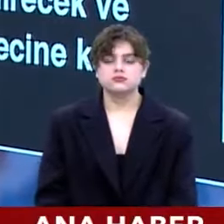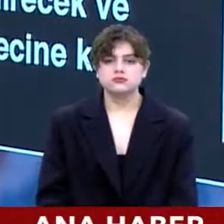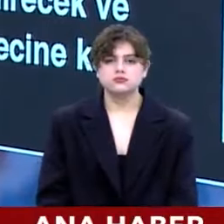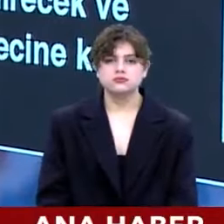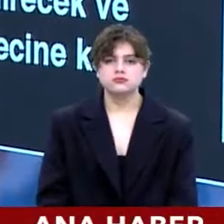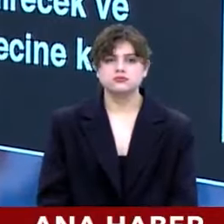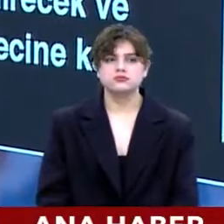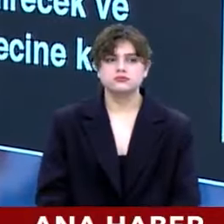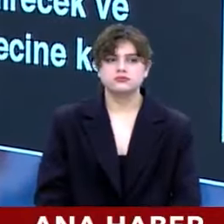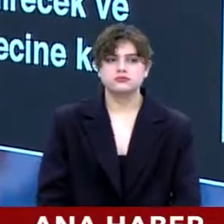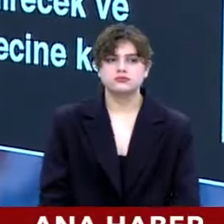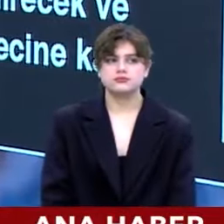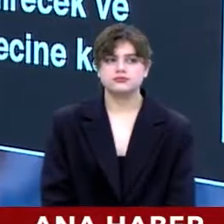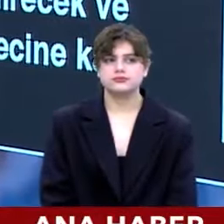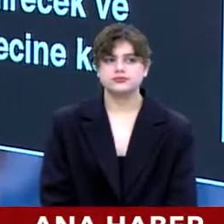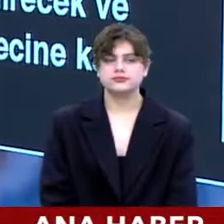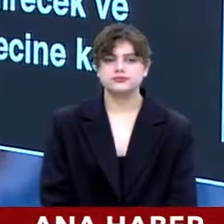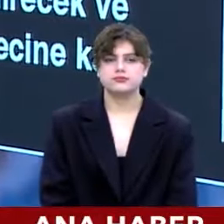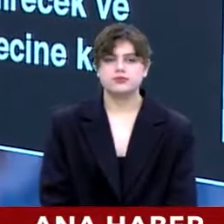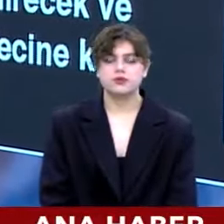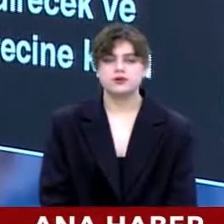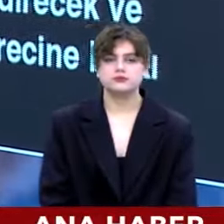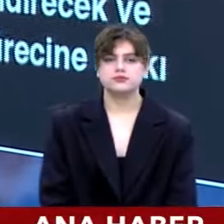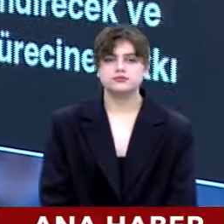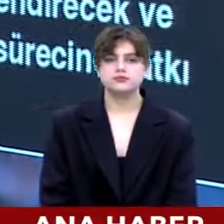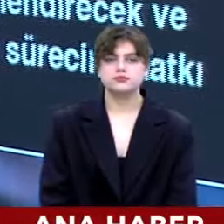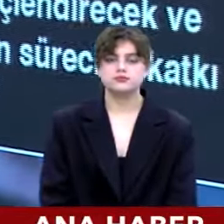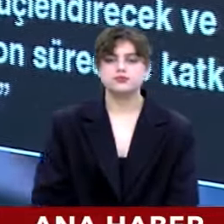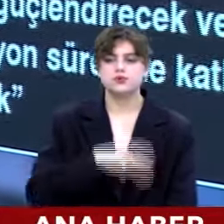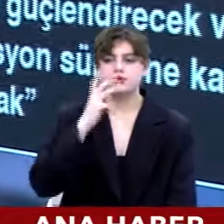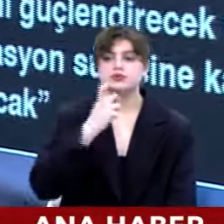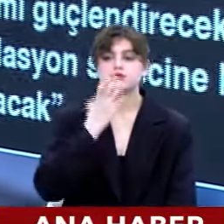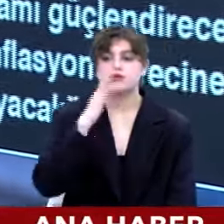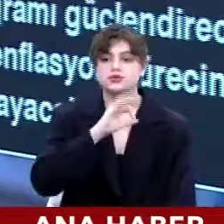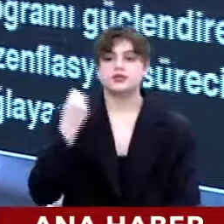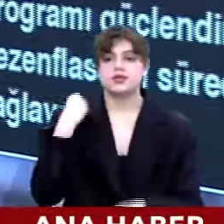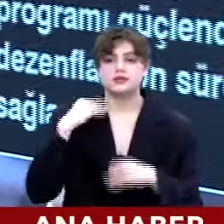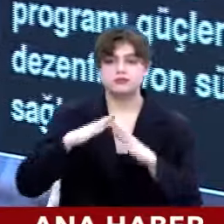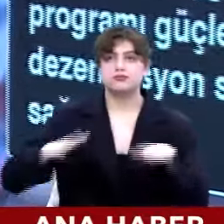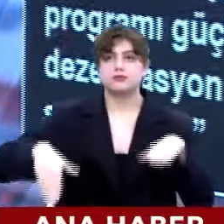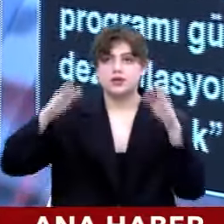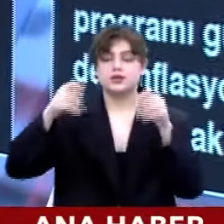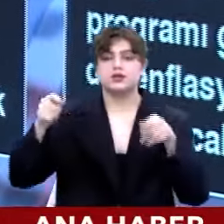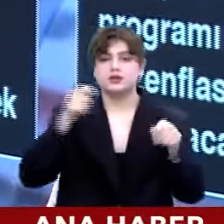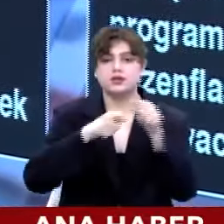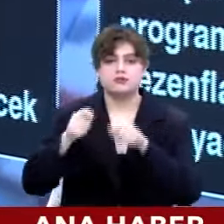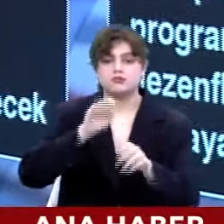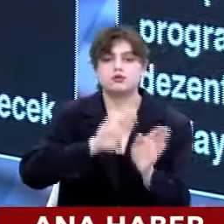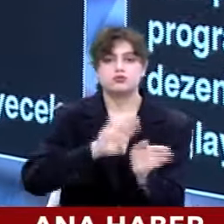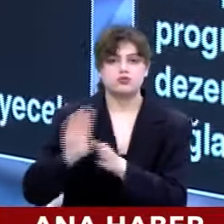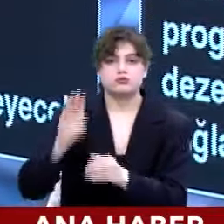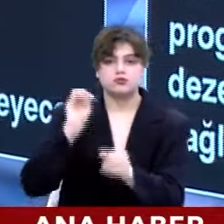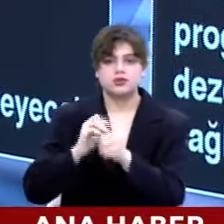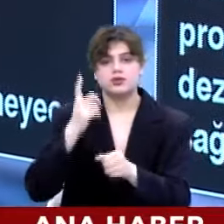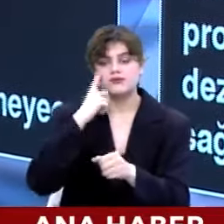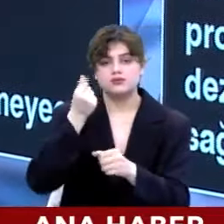aracı olarak tahsis ediliyor idi. Artık olmayacak 3 yıl. Yeni hizmet binası alımı ve yapımı durdurulacak. Evet, kamu